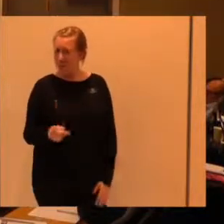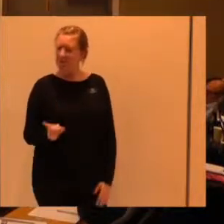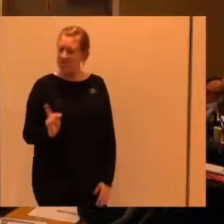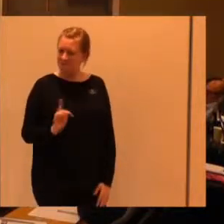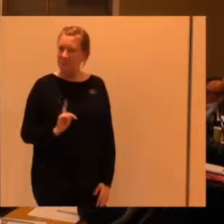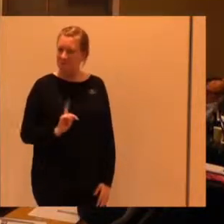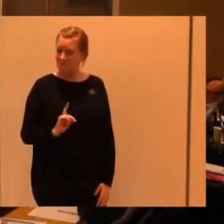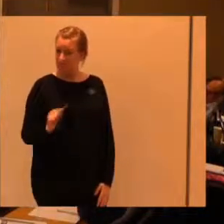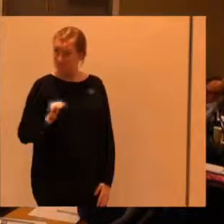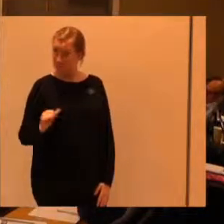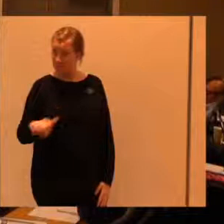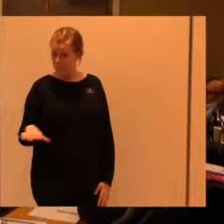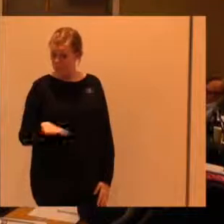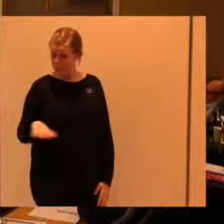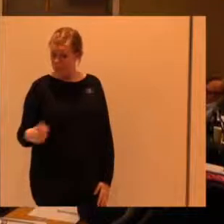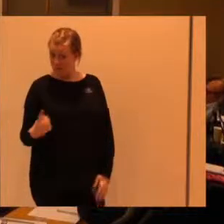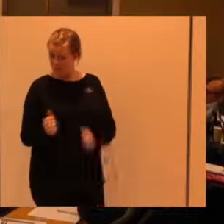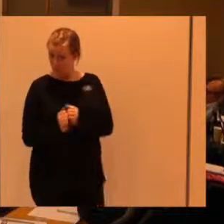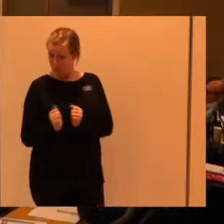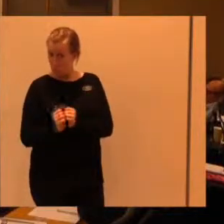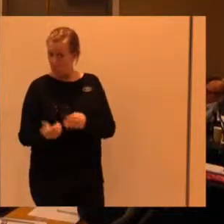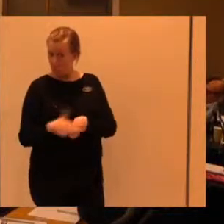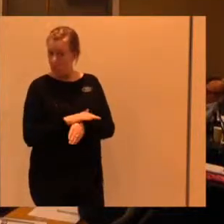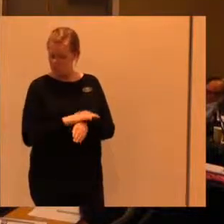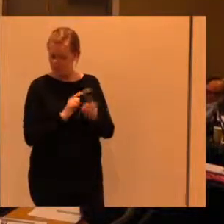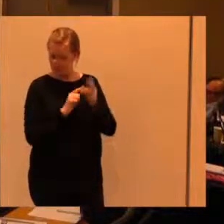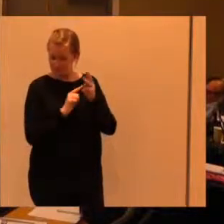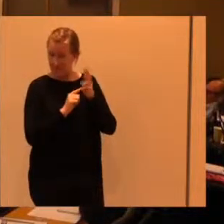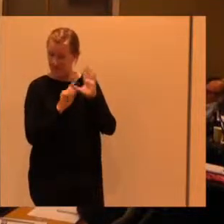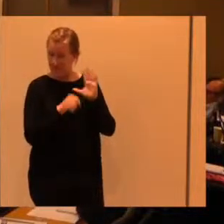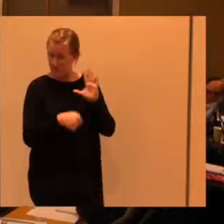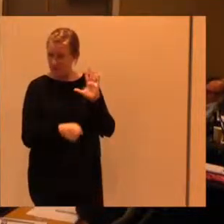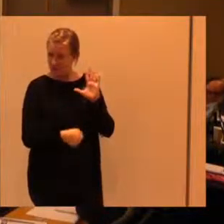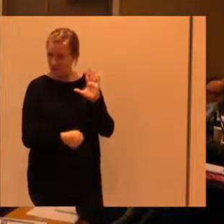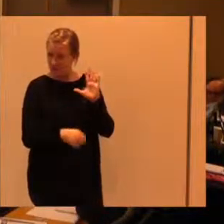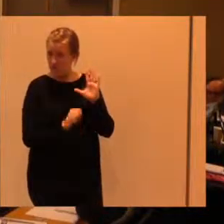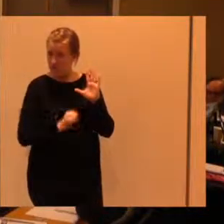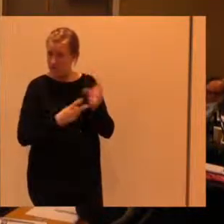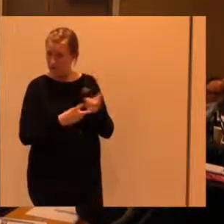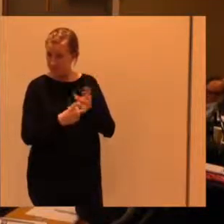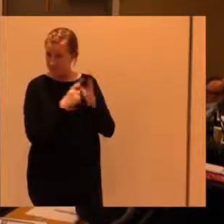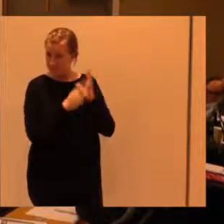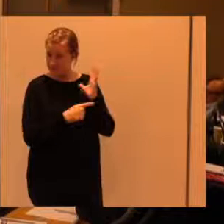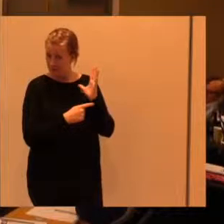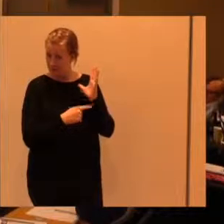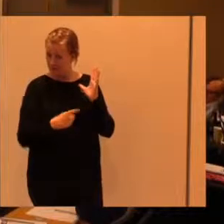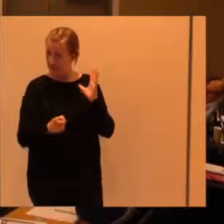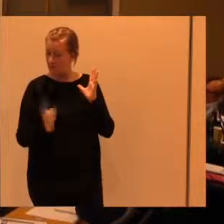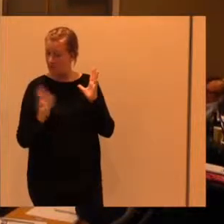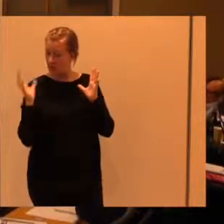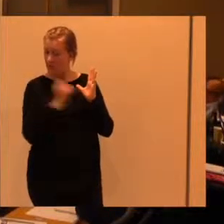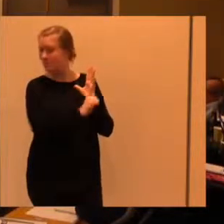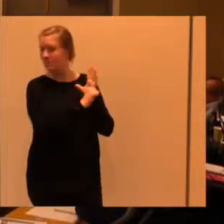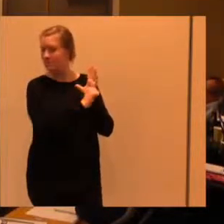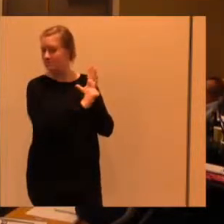ensam på marknaden med en produkt som uppfyller den här nya europeiska standarden för upphandling. Så tar man ju